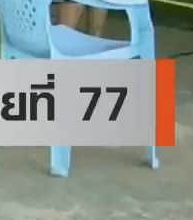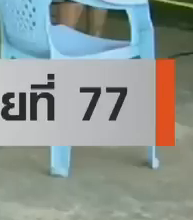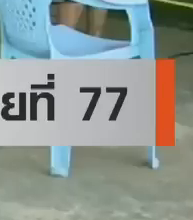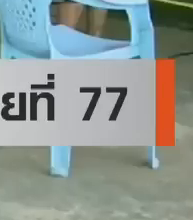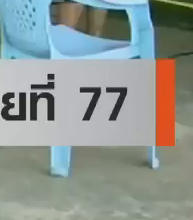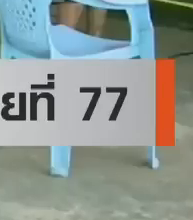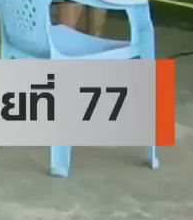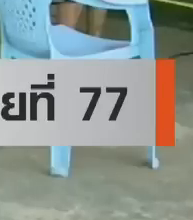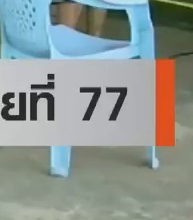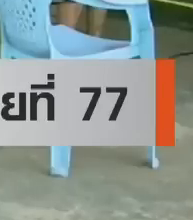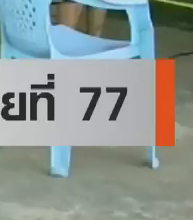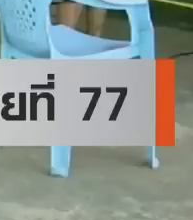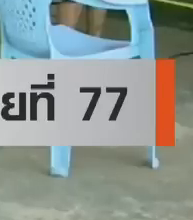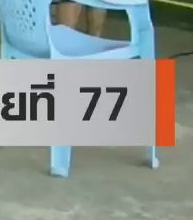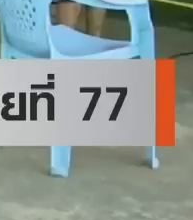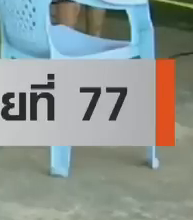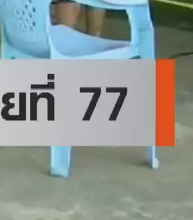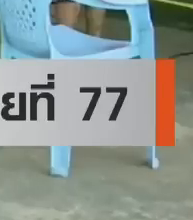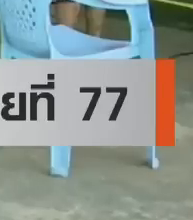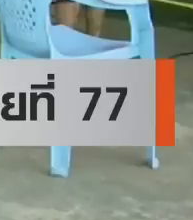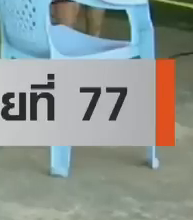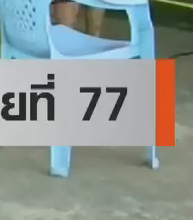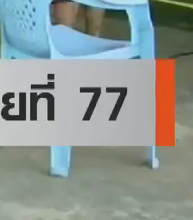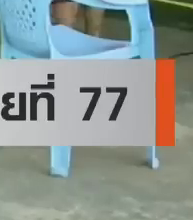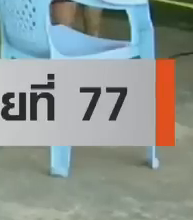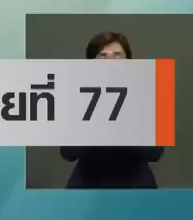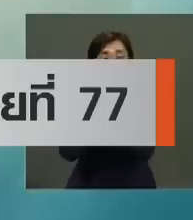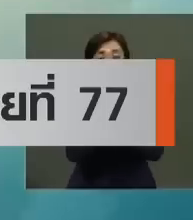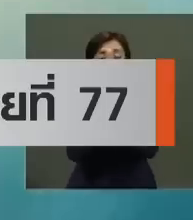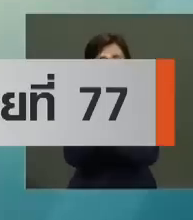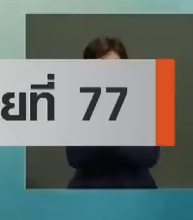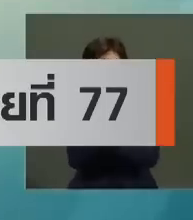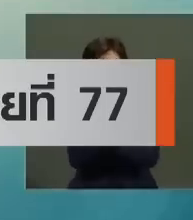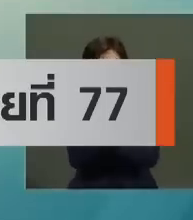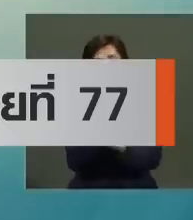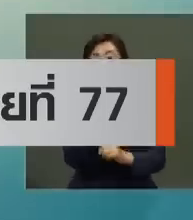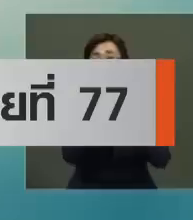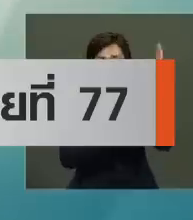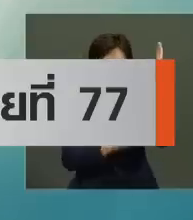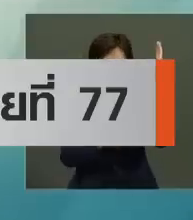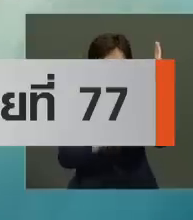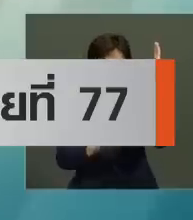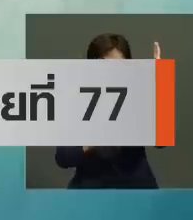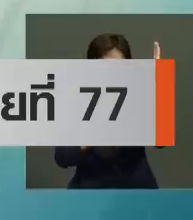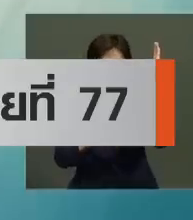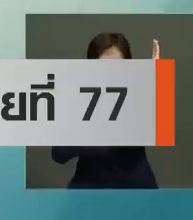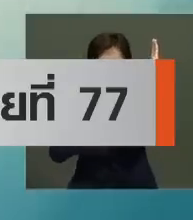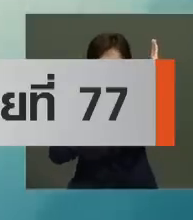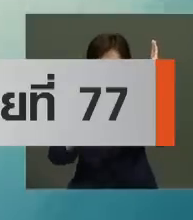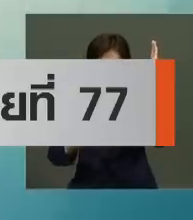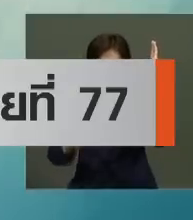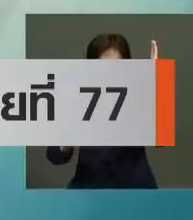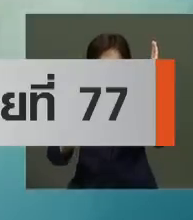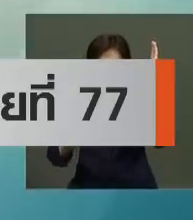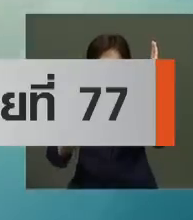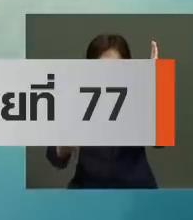มกราคมนะครับแพทย์หญิงพรรณประภากล่าวเพิ่มเติมได้ครับว่าถ้าเกิดเราดูกราฟที่เกิดขึ้นในช่วง 5วันที่ผ่านมาจะเห็น